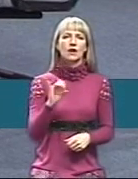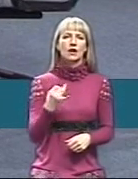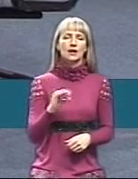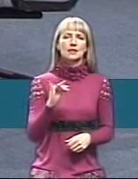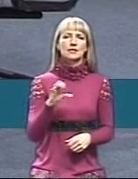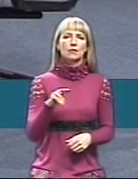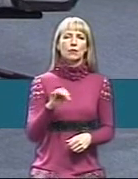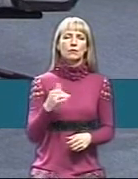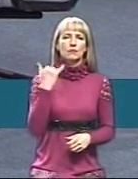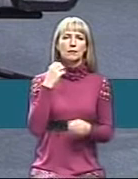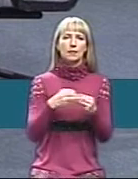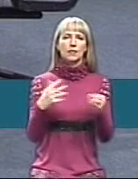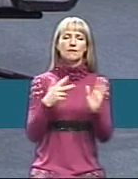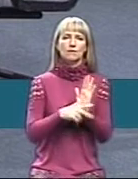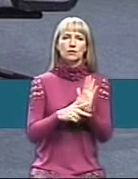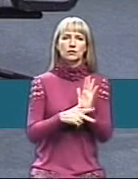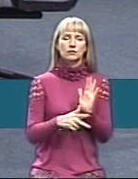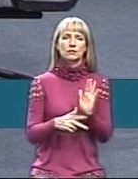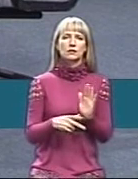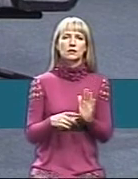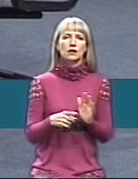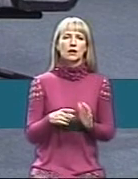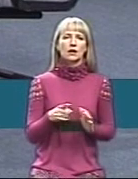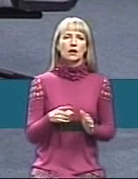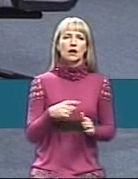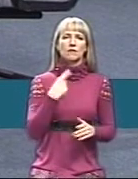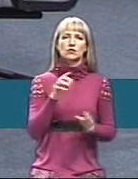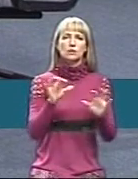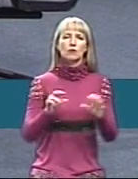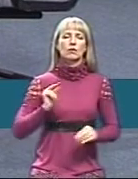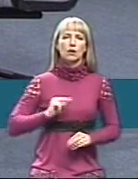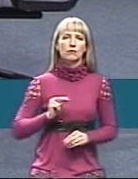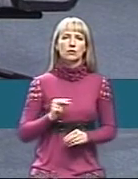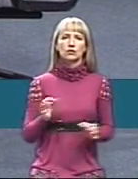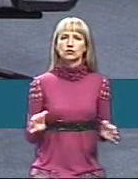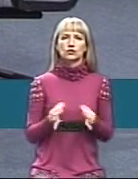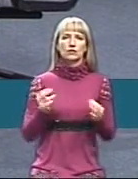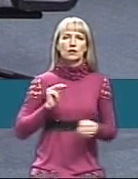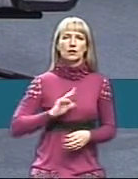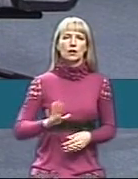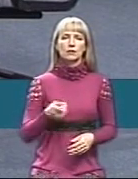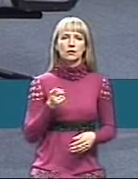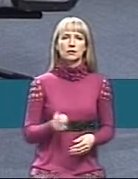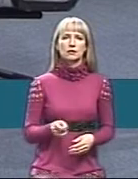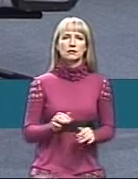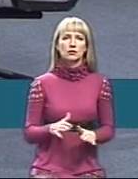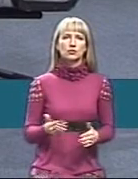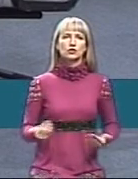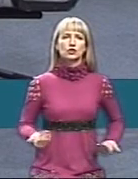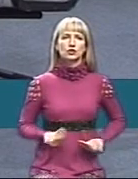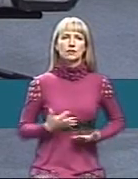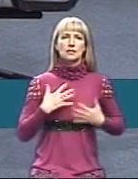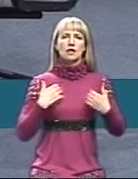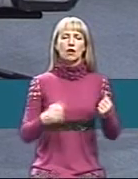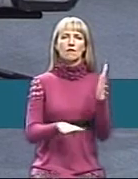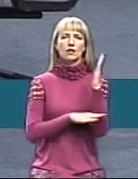звонили 1580. Ну, как бы вы рассказываете, что законы действуют, а ничего не действует на самом деле. Живые, здоровые